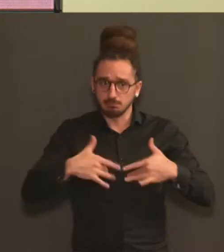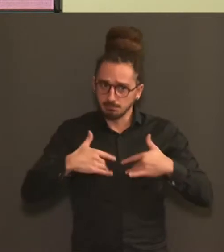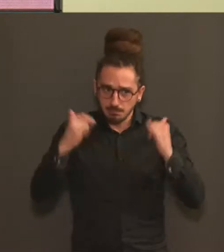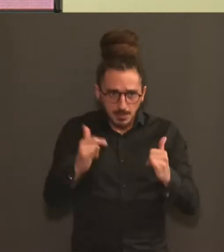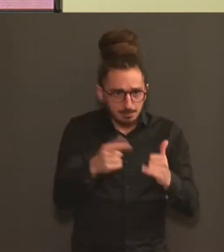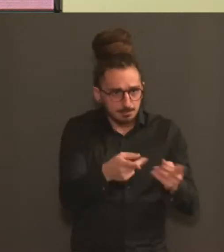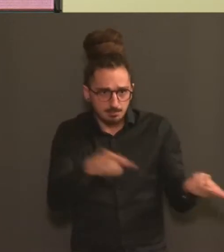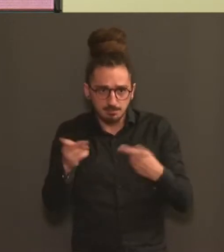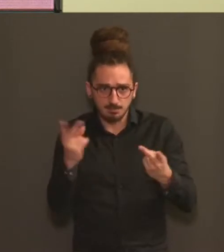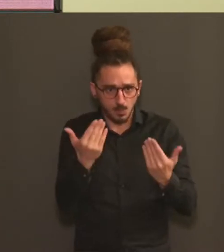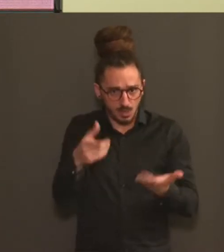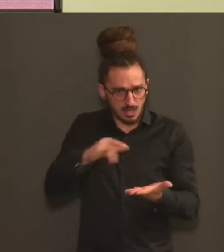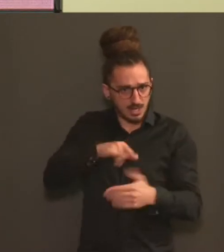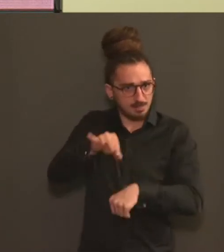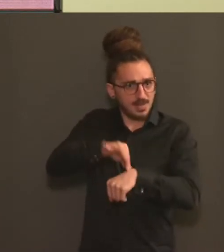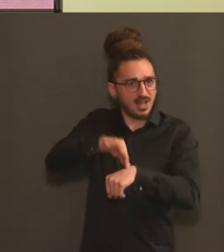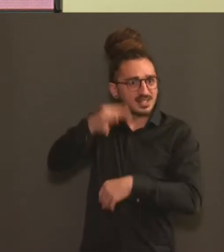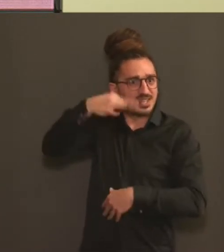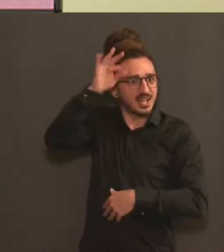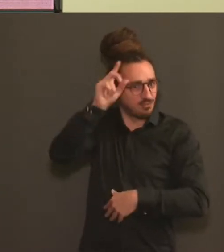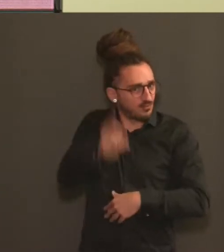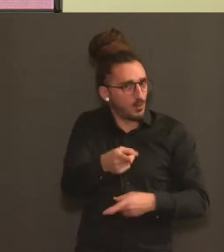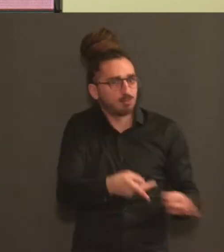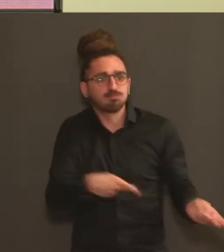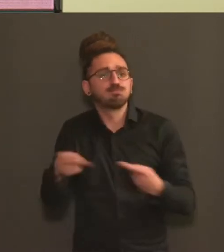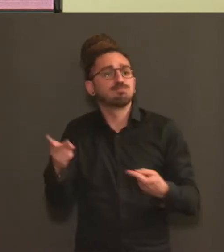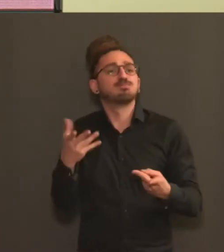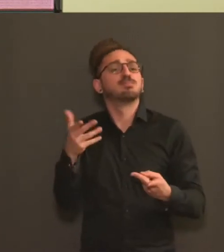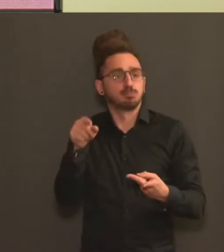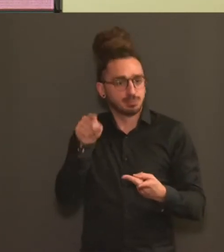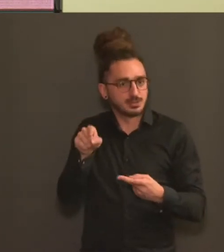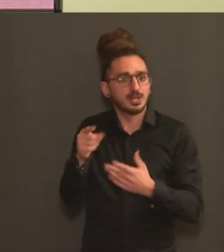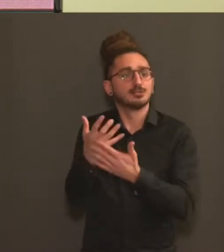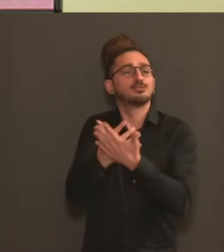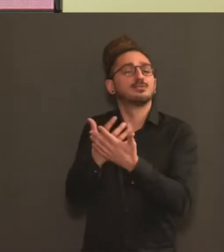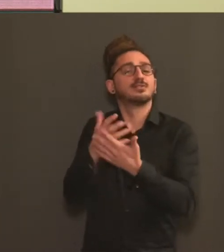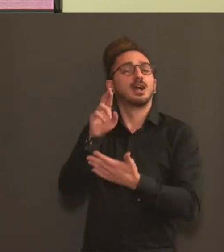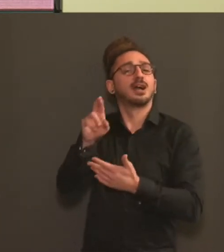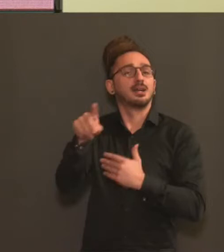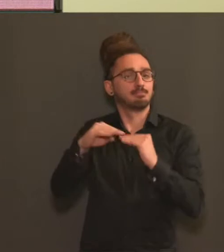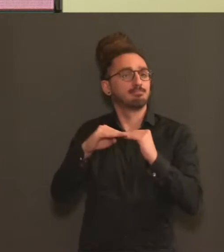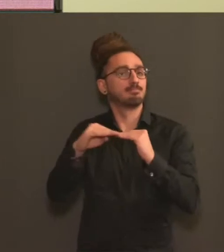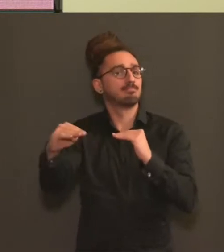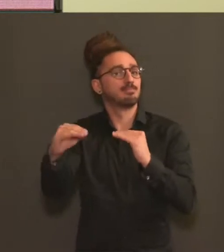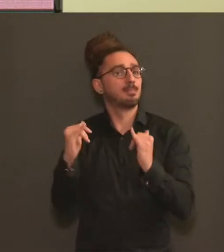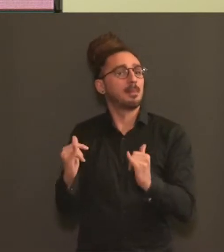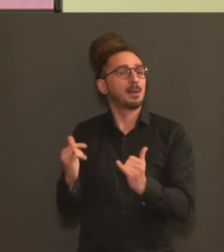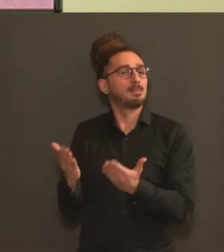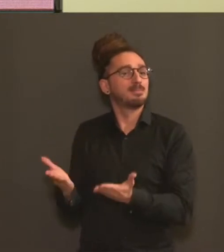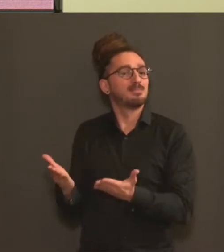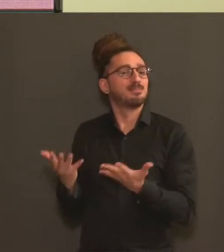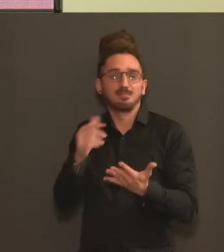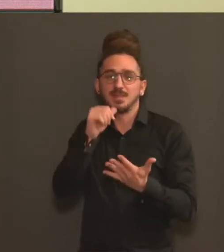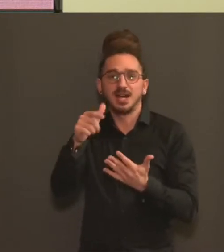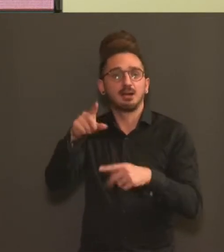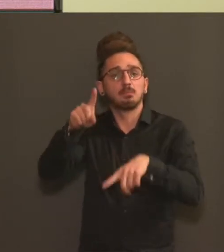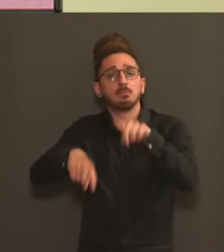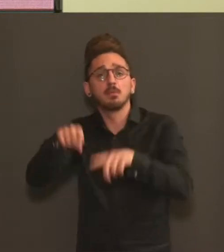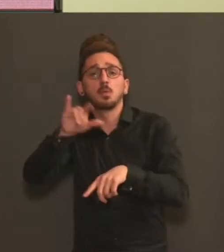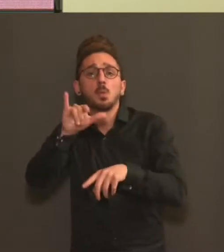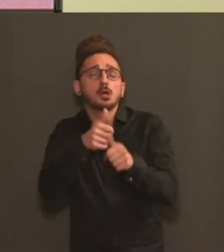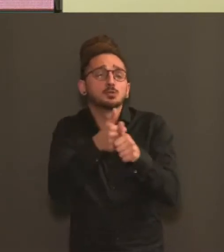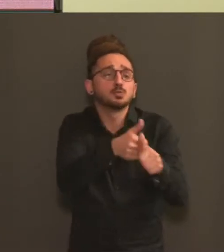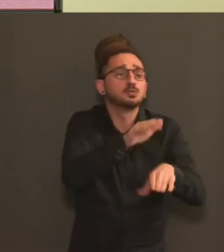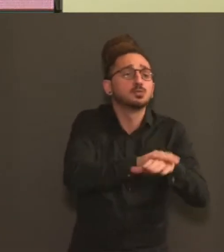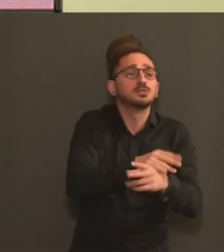aux hospitalisations que lié aux nouveaux cas. Cela montre vraiment la complémentarité entre ces 2 indices qui doivent être